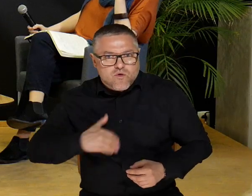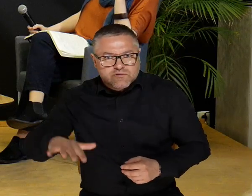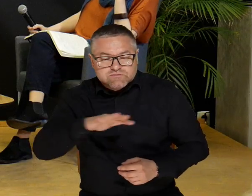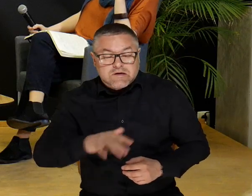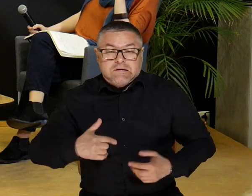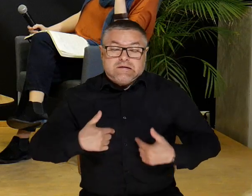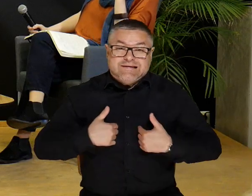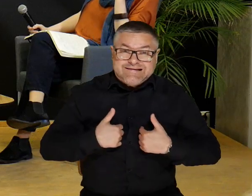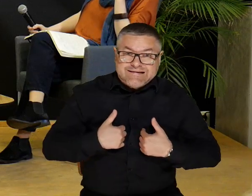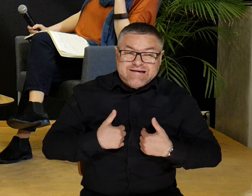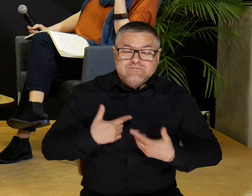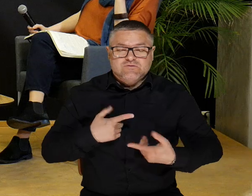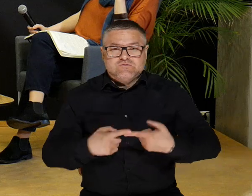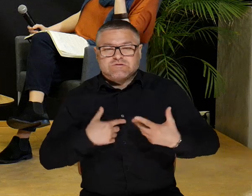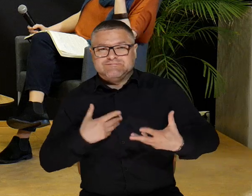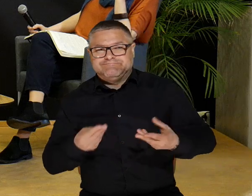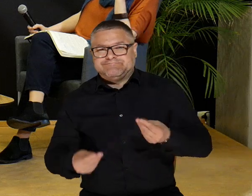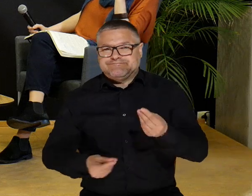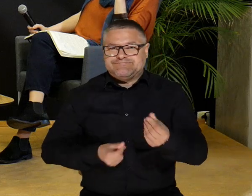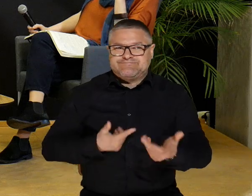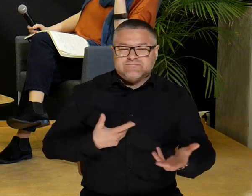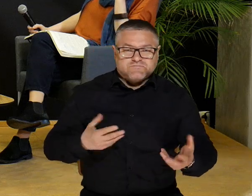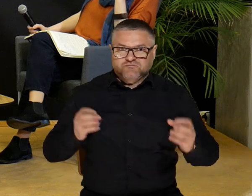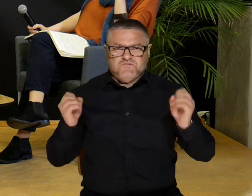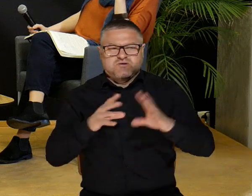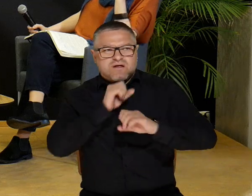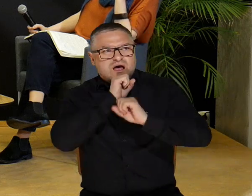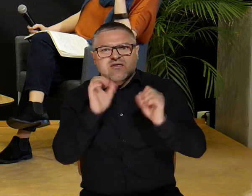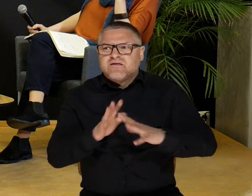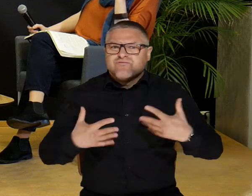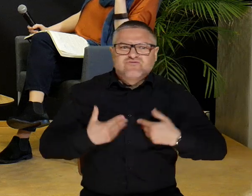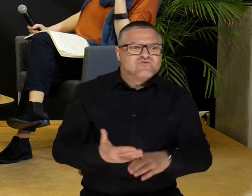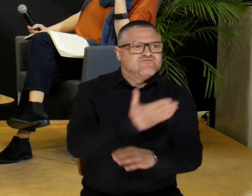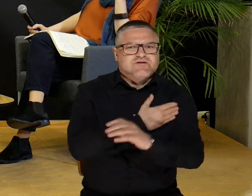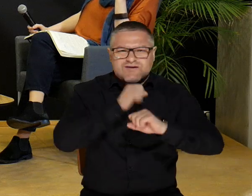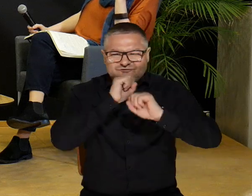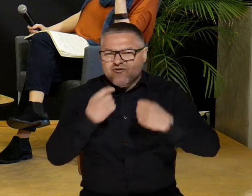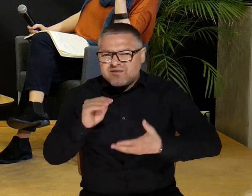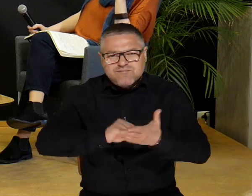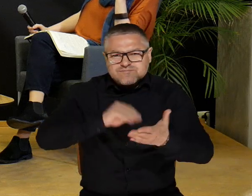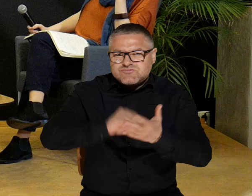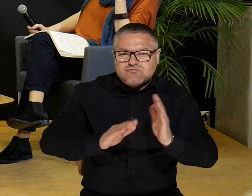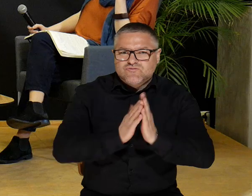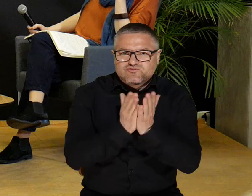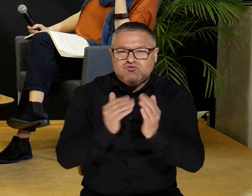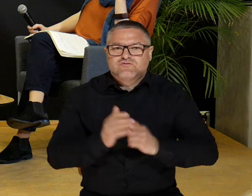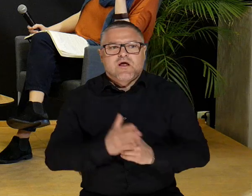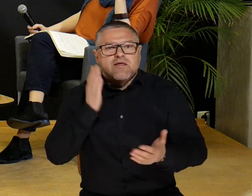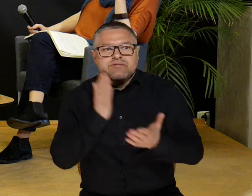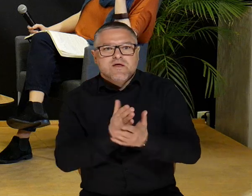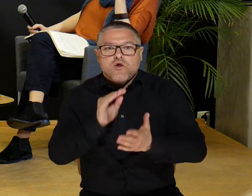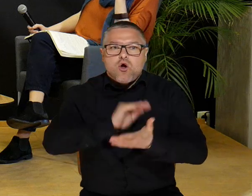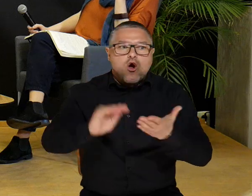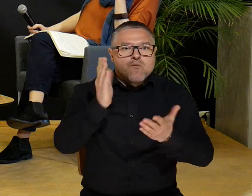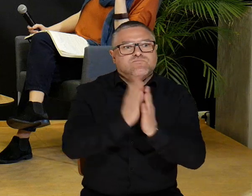Ja byłem trochę zmieszany i tak zaskoczony tym, bo nigdy nie napisałem żadnej książki wcześniej, znaczy takiej poza książkami stricte naukowymi.